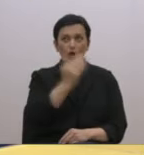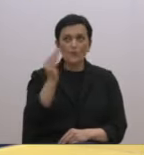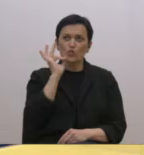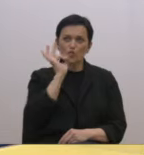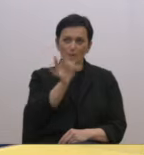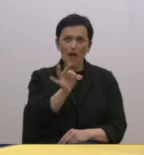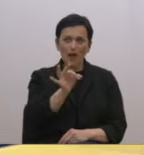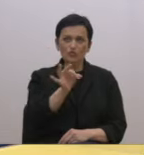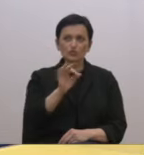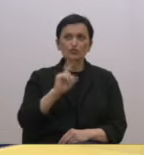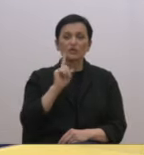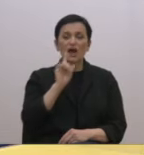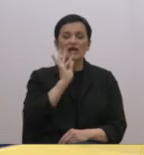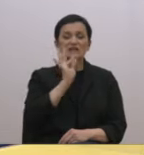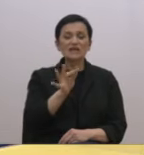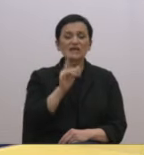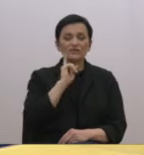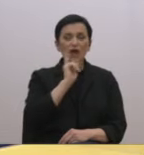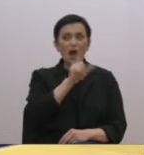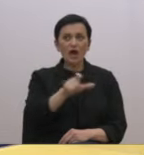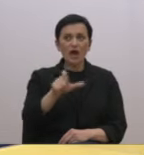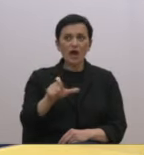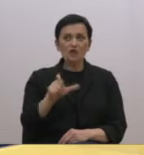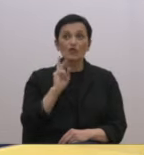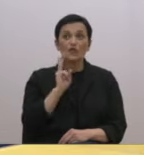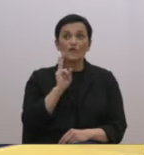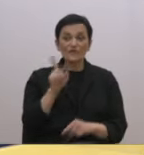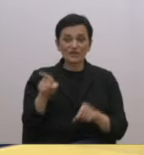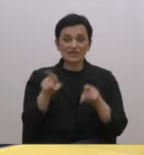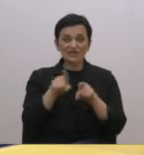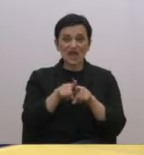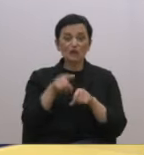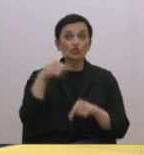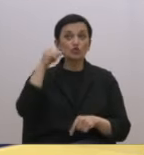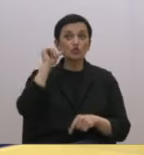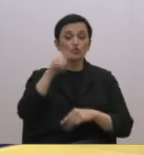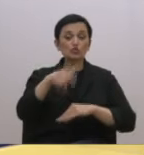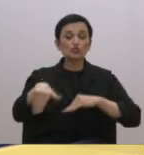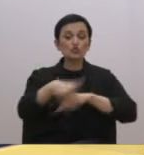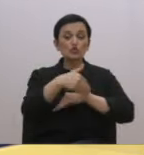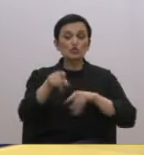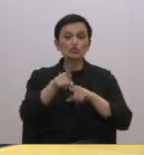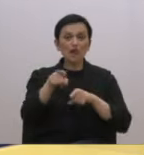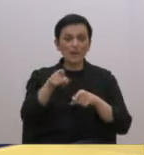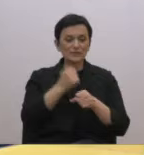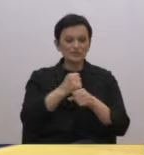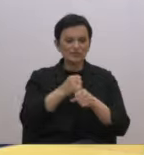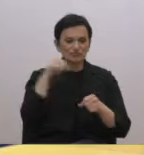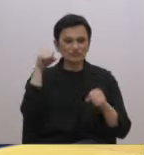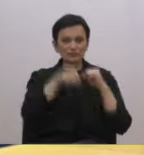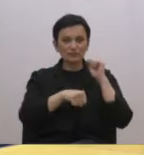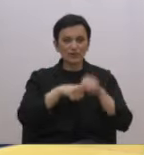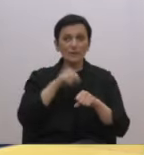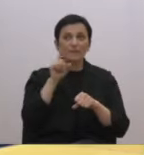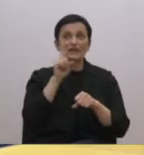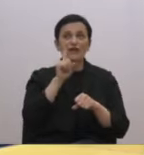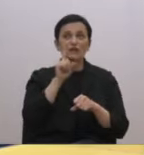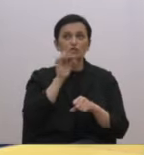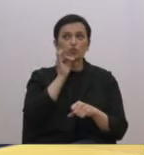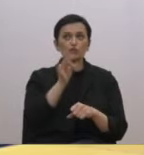უპასუხეთ, რას ეტყვით იმ ახალგაზრდებს, ვისაც ასე უსწორდებოდით გუში ქუჩებში? და რას